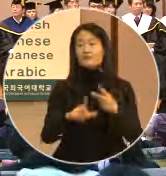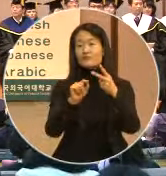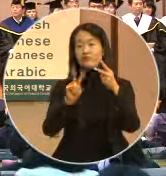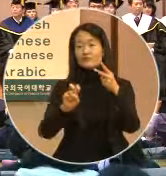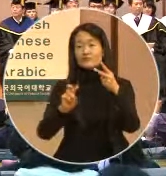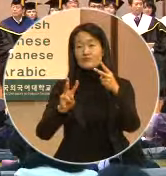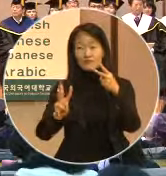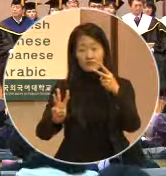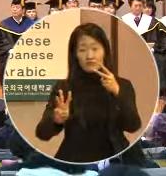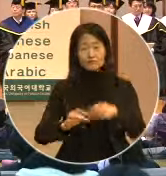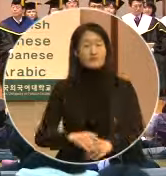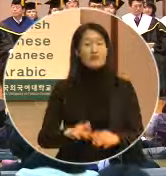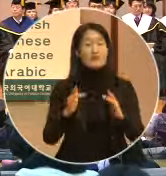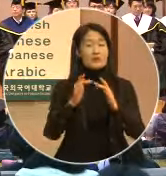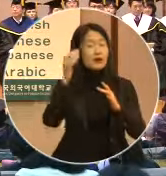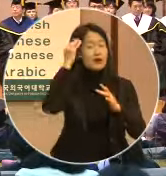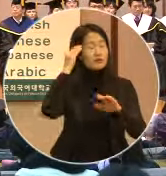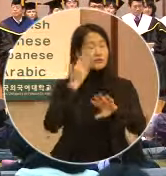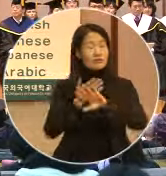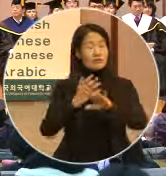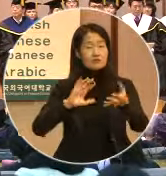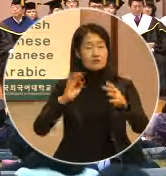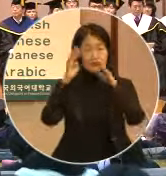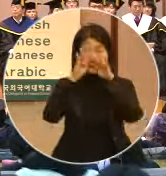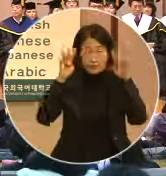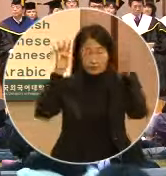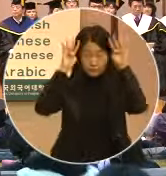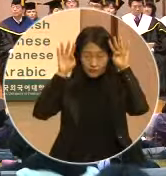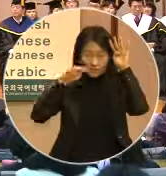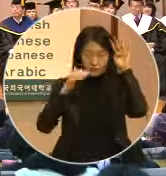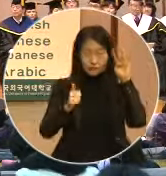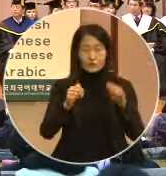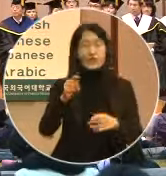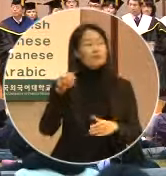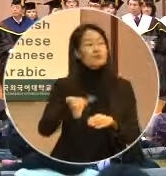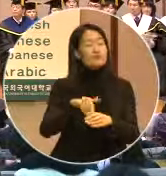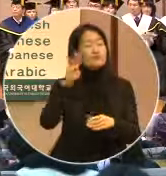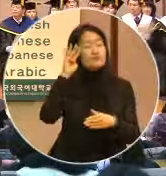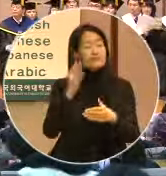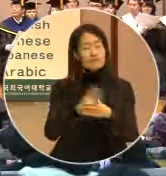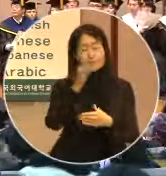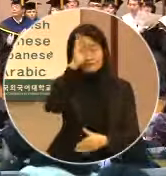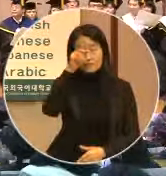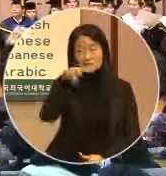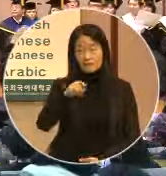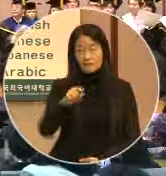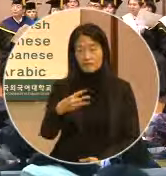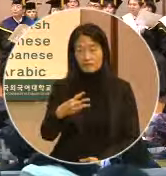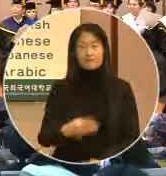2월 23일 사이버 한국외국어대학교 총장 문학박사 박찬.